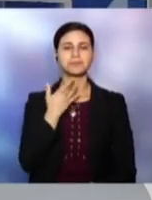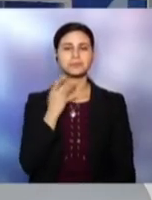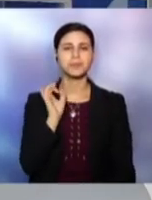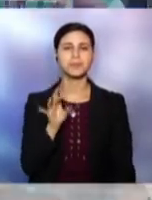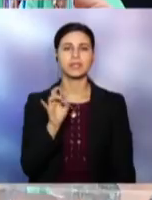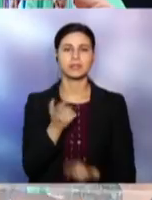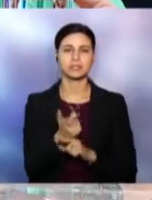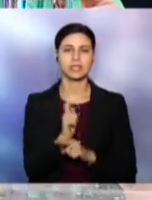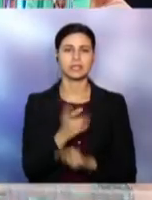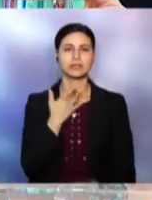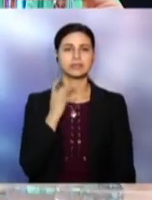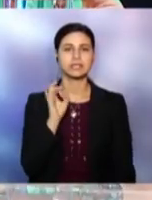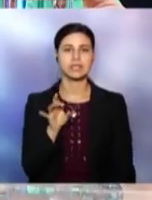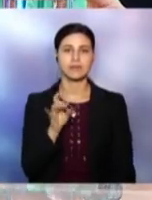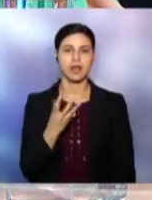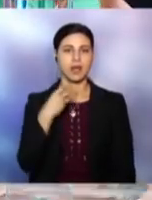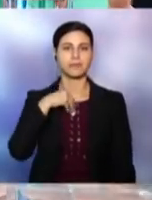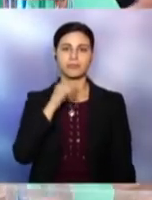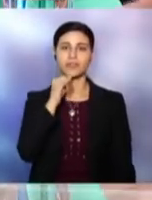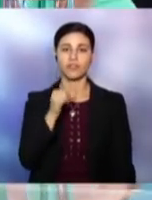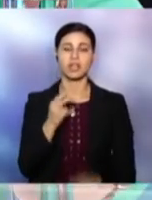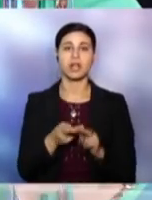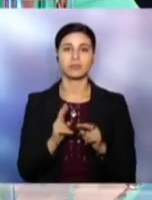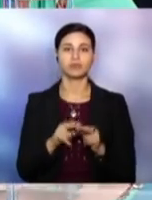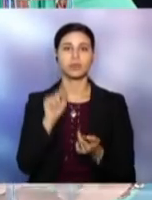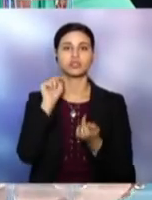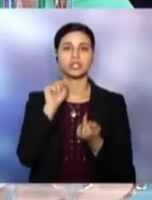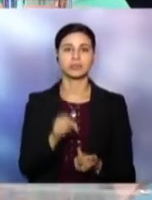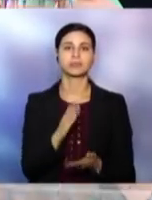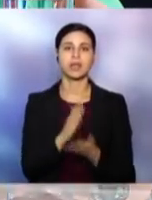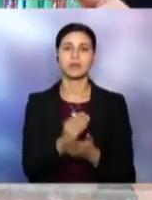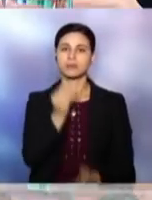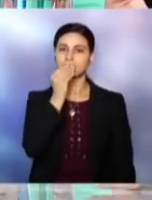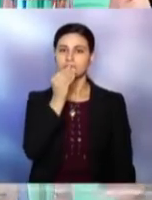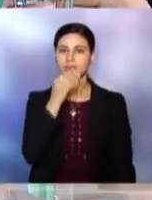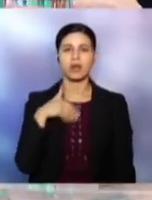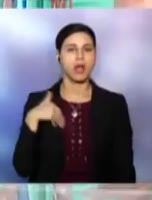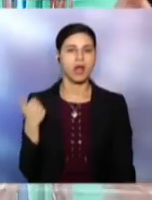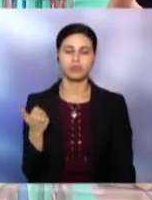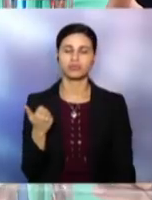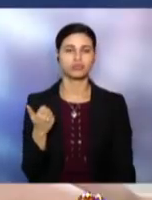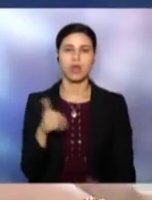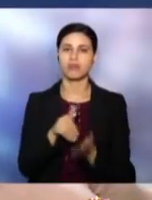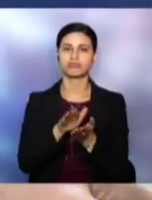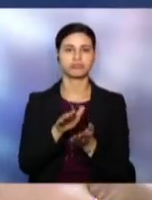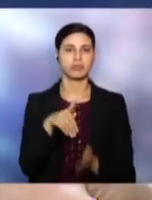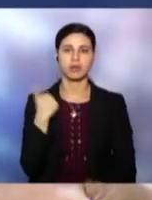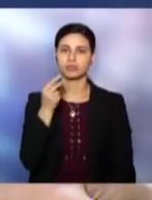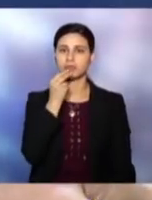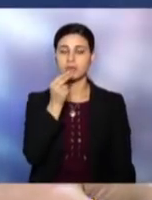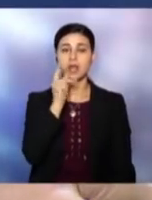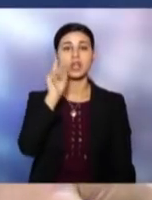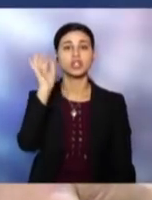ან დისფაგია, რის გამოც რა თქმა უნდა შესაბამისად არის უმადობა, ბავშვი ცდილობს რომ არ მიიღოს საკვები.